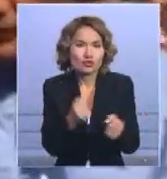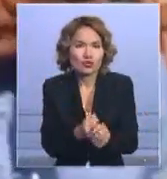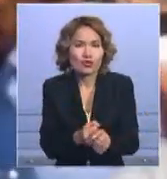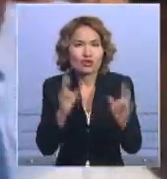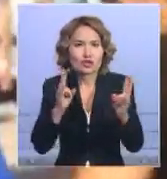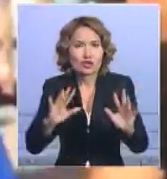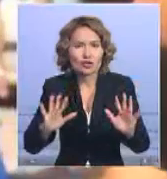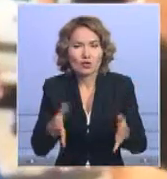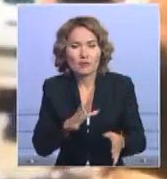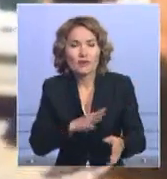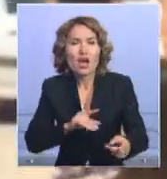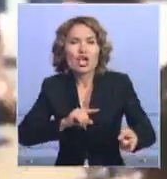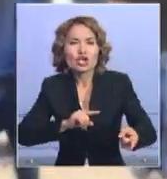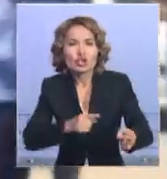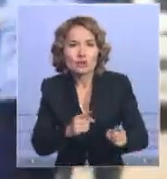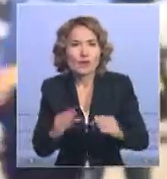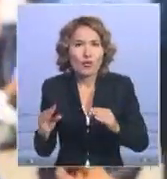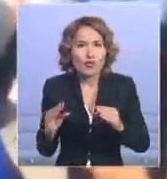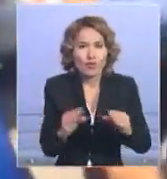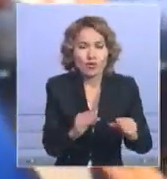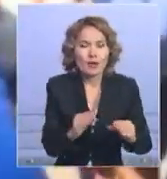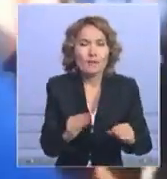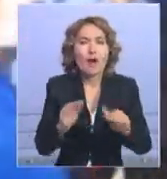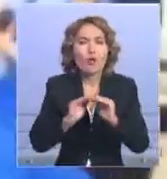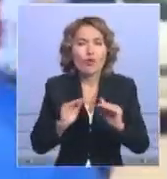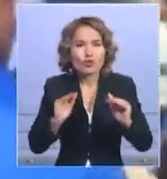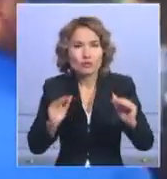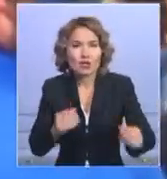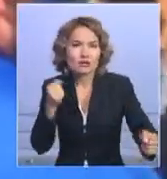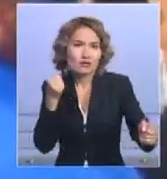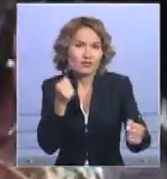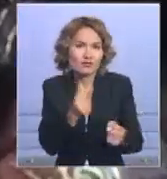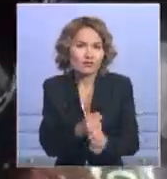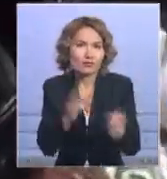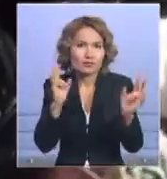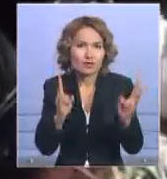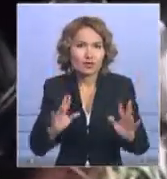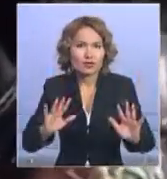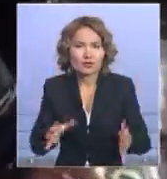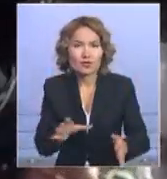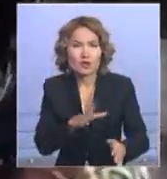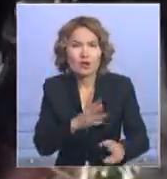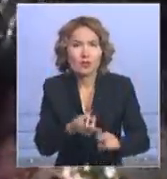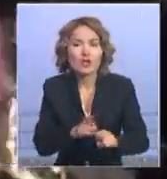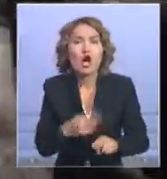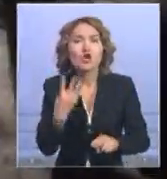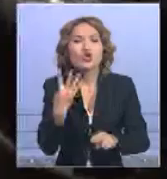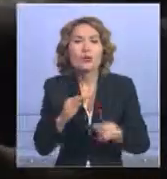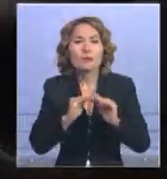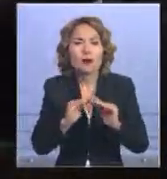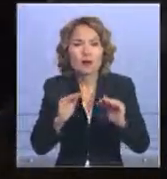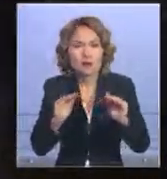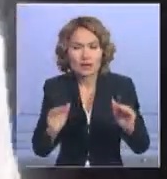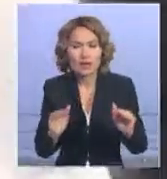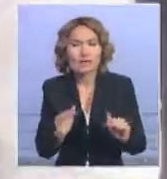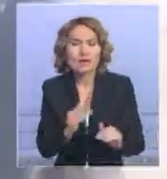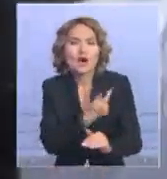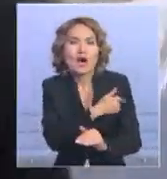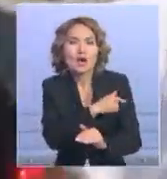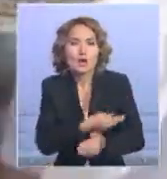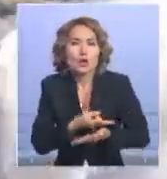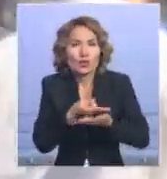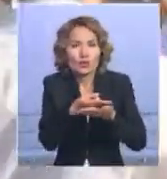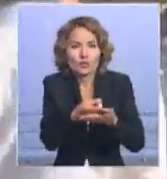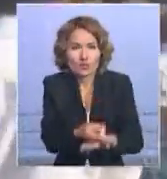кеткен джип көлігі мектеп оқушыларын қаққан. Оқиға куәгерлері жүргізушілердің зардап шекпегенін айтуда. Алайда 4 бала қалалық